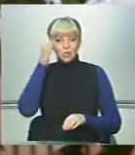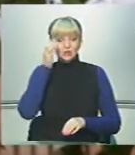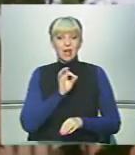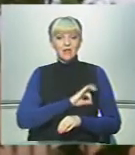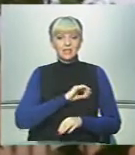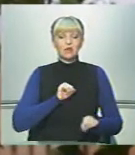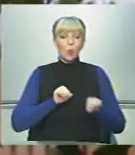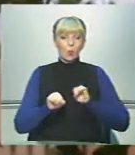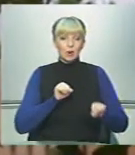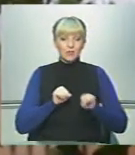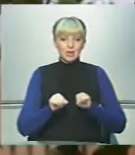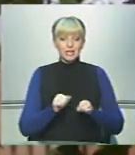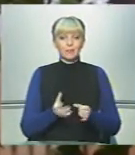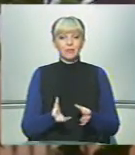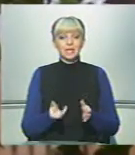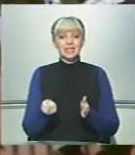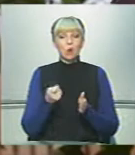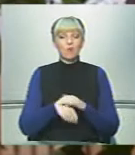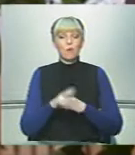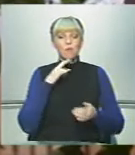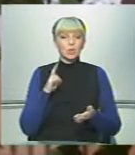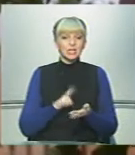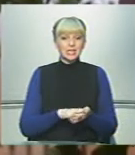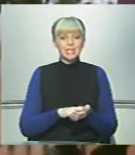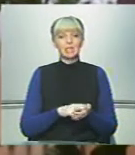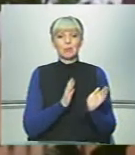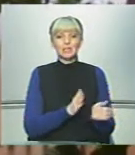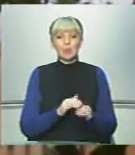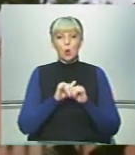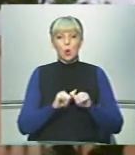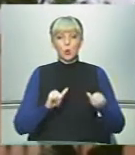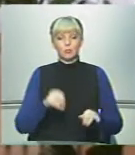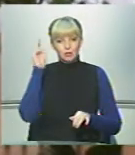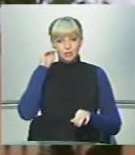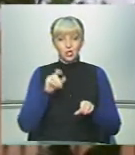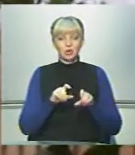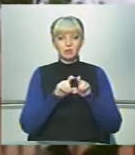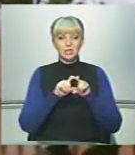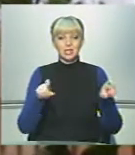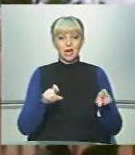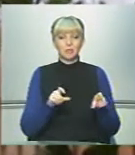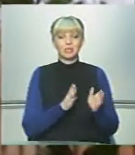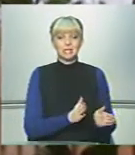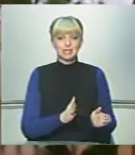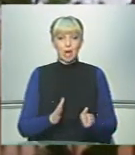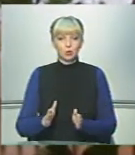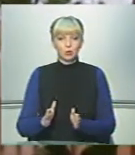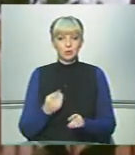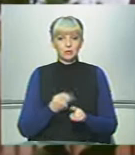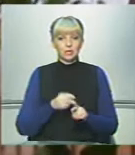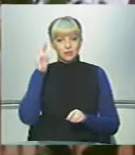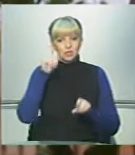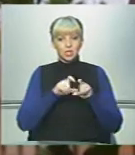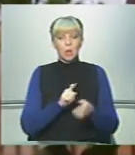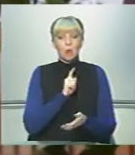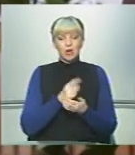ефективність управління заключається в постійному сталому розвитку навчального закладу. В сталому розвитку. Цей навчальний